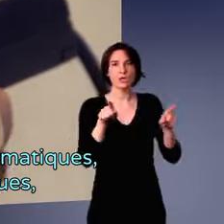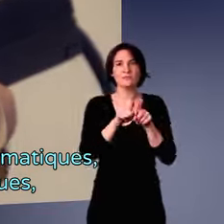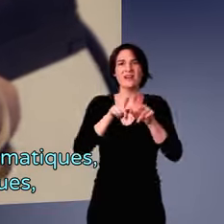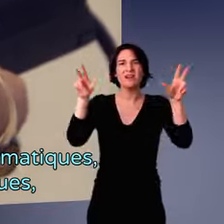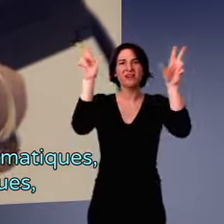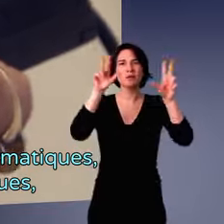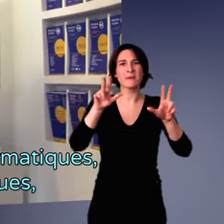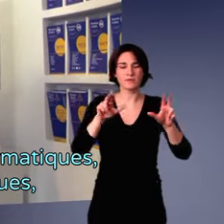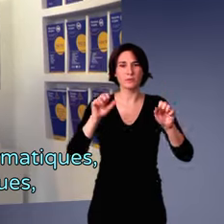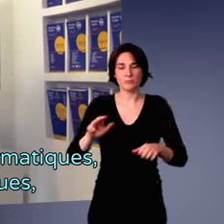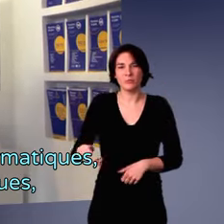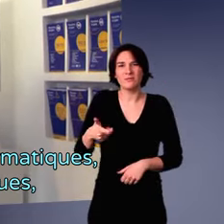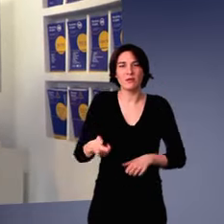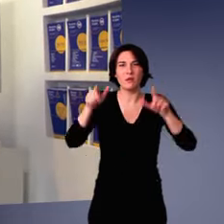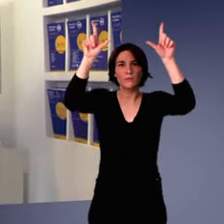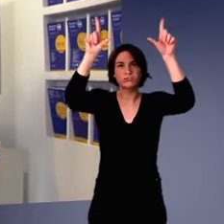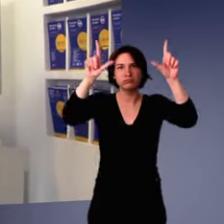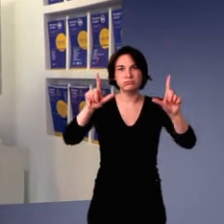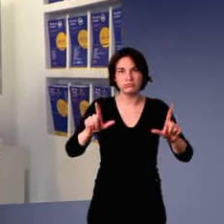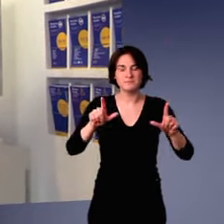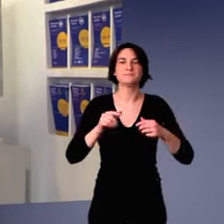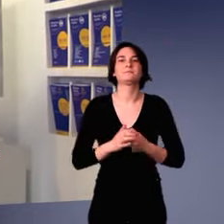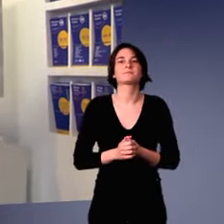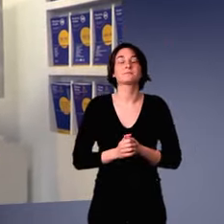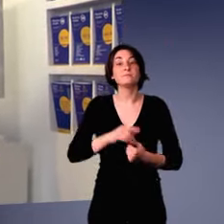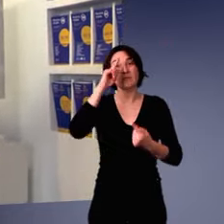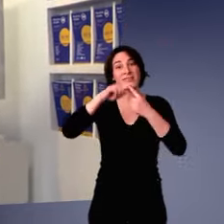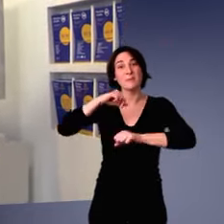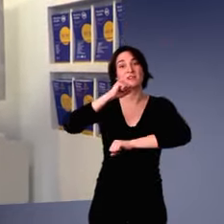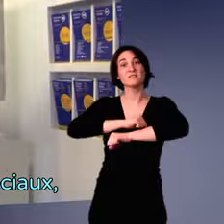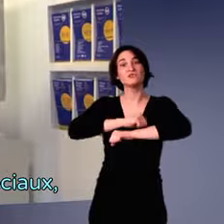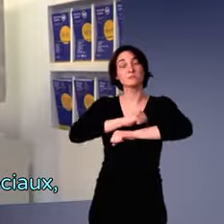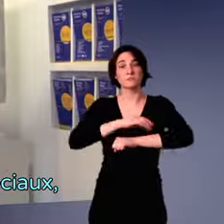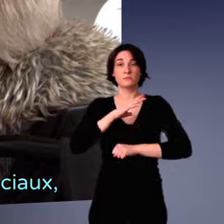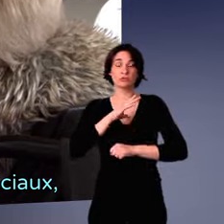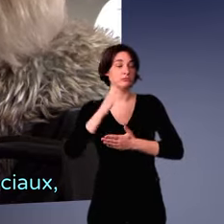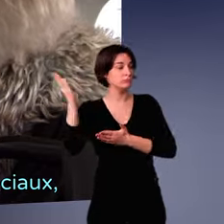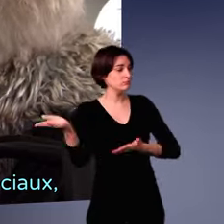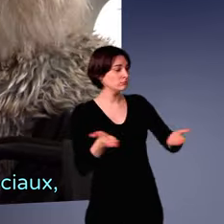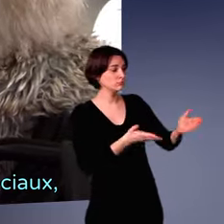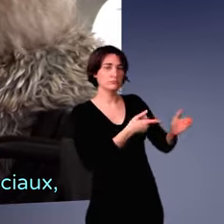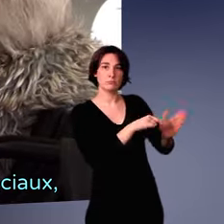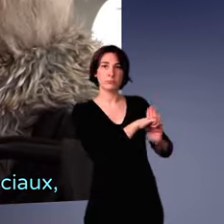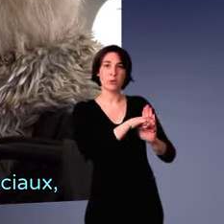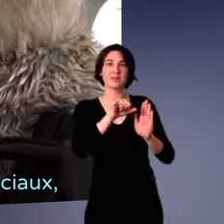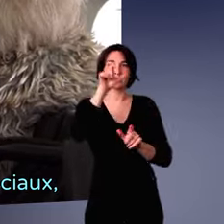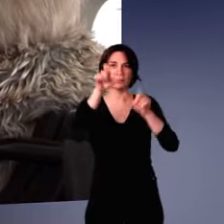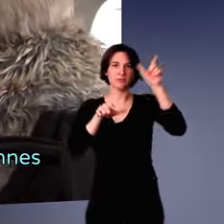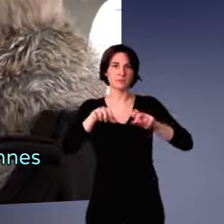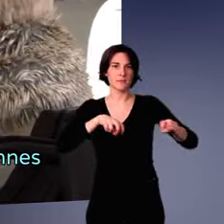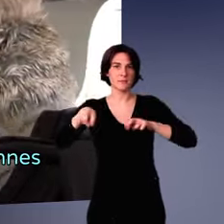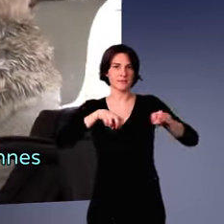informatiques avec des bornes dynamiques ajustable en hauteur par télécommande et pour les guichets avec des emplacements